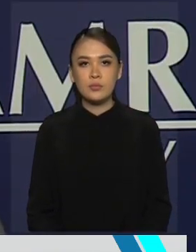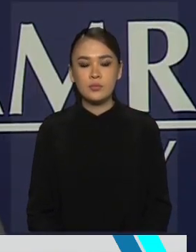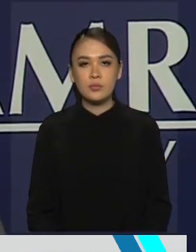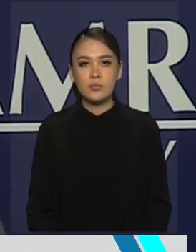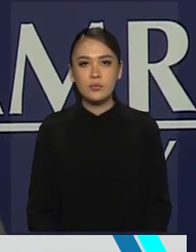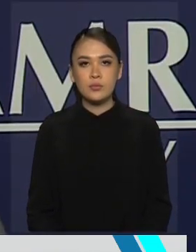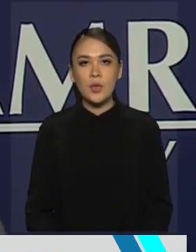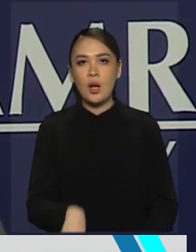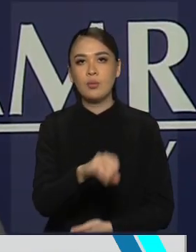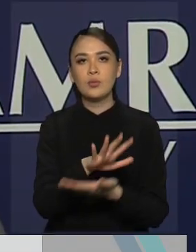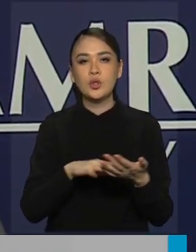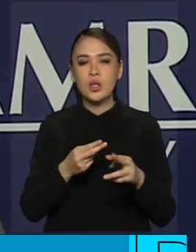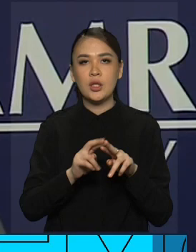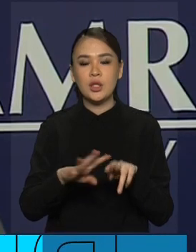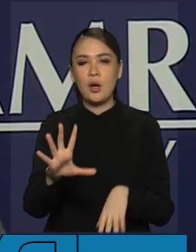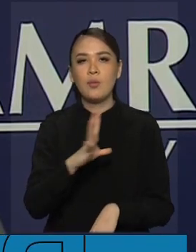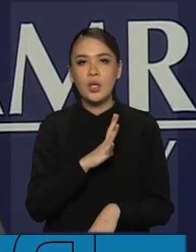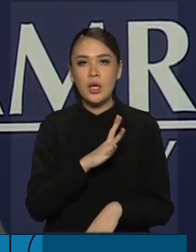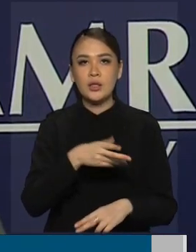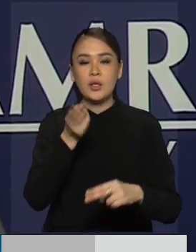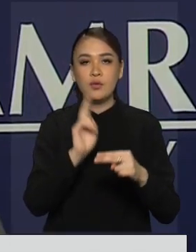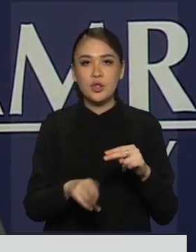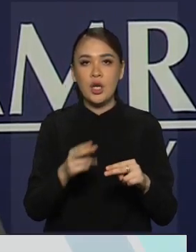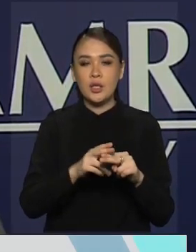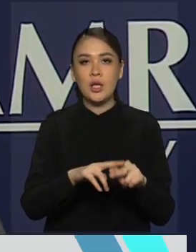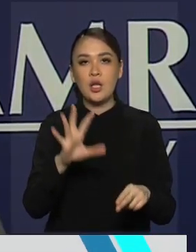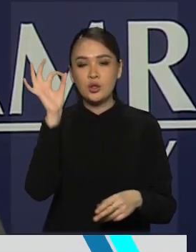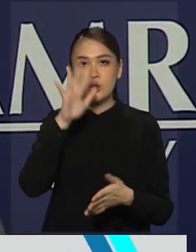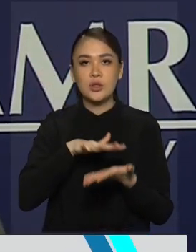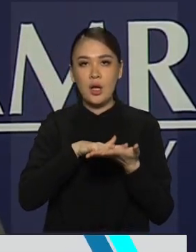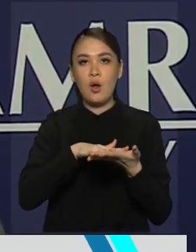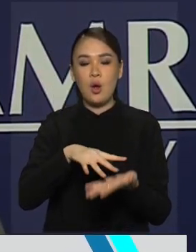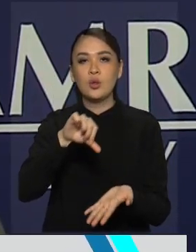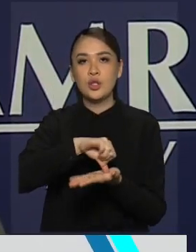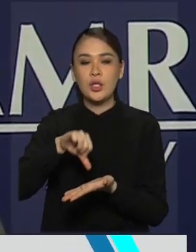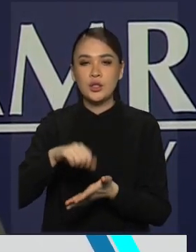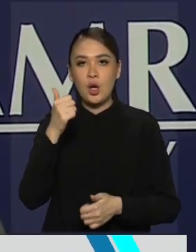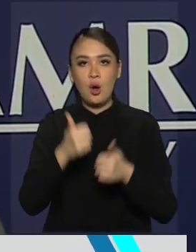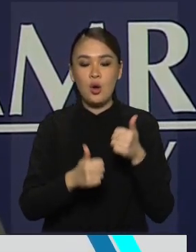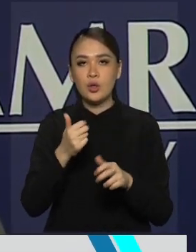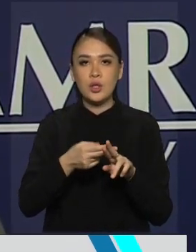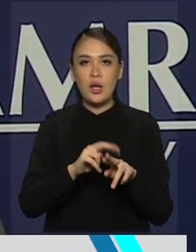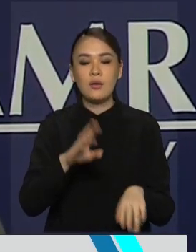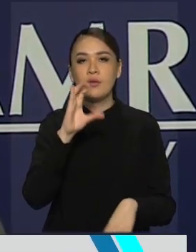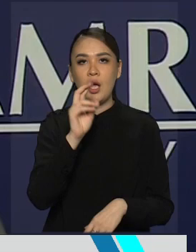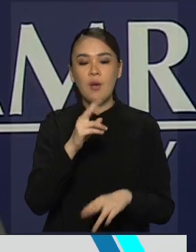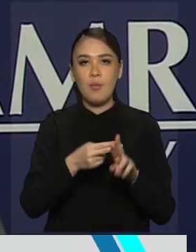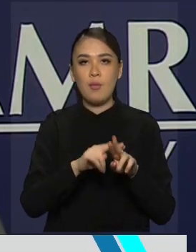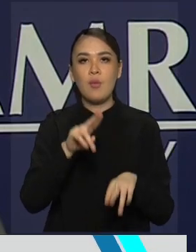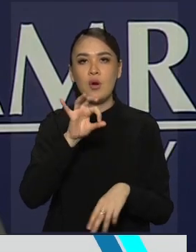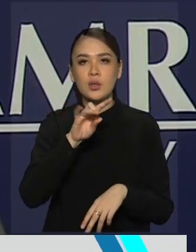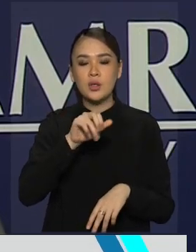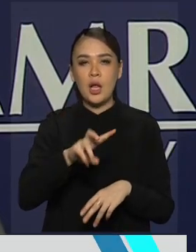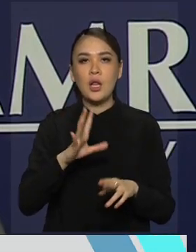После завершения приема заявок потенциальных поставщиков на участие в конкурсе веб-порталом